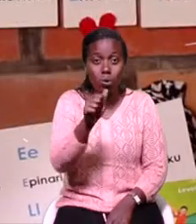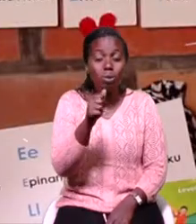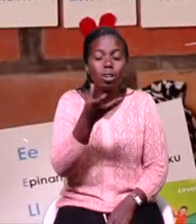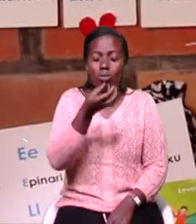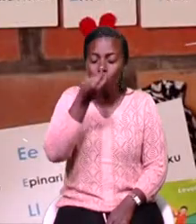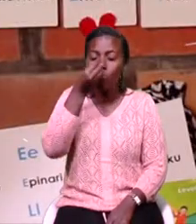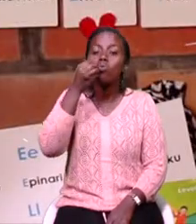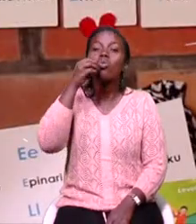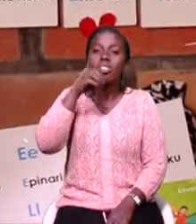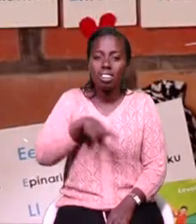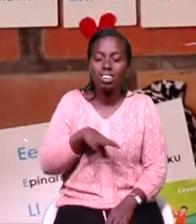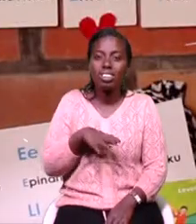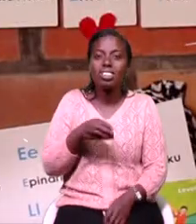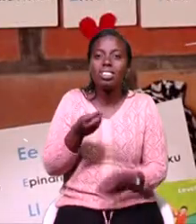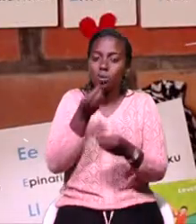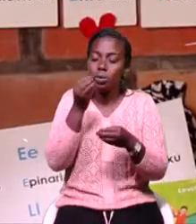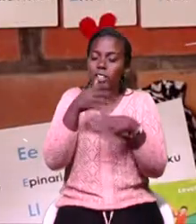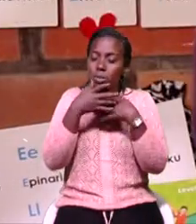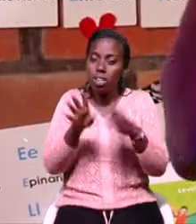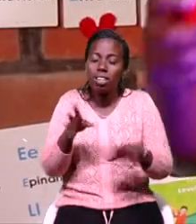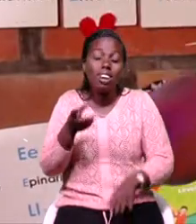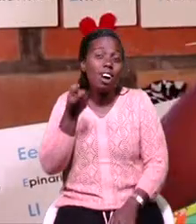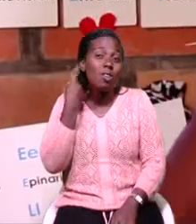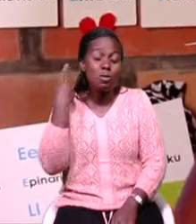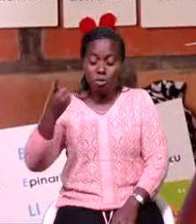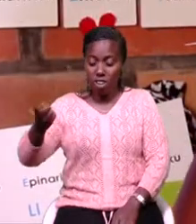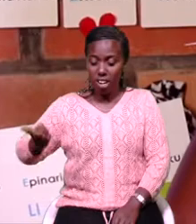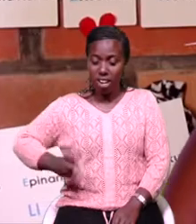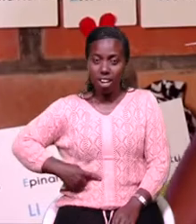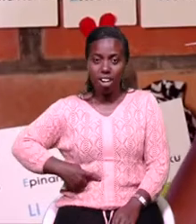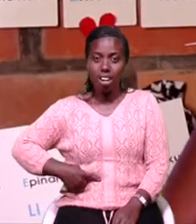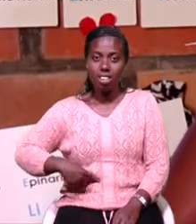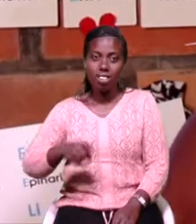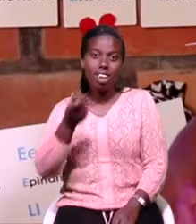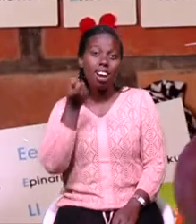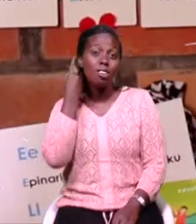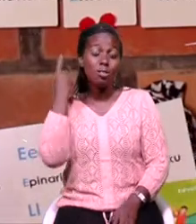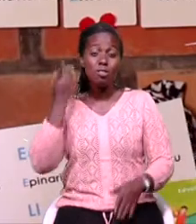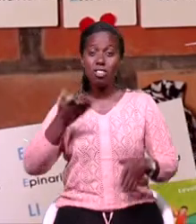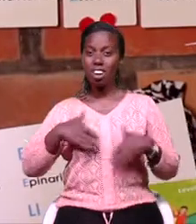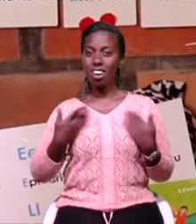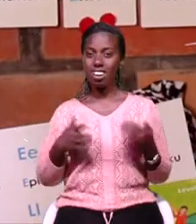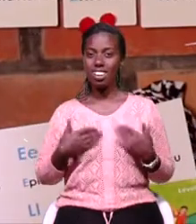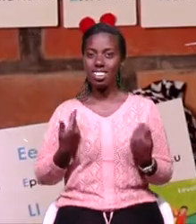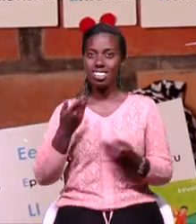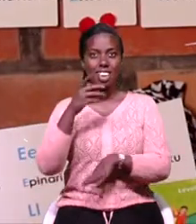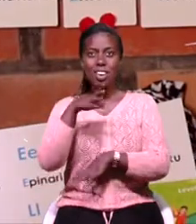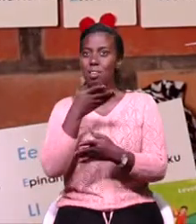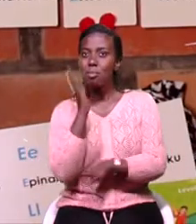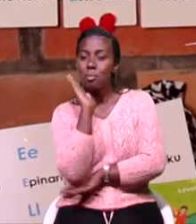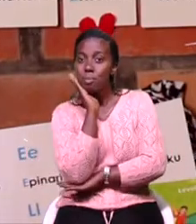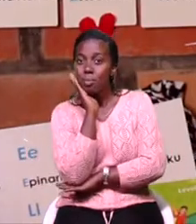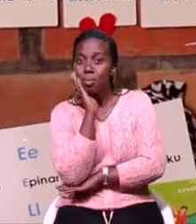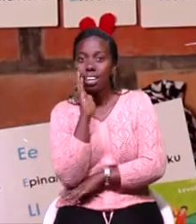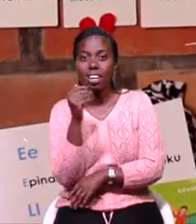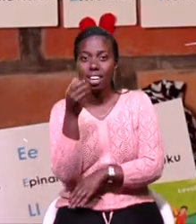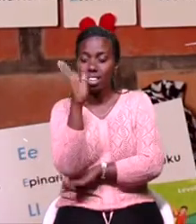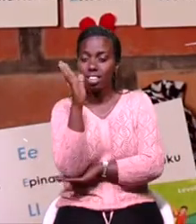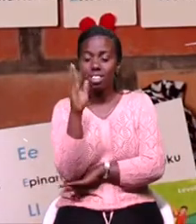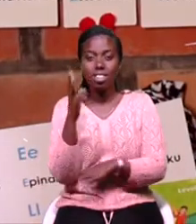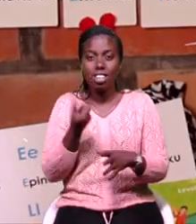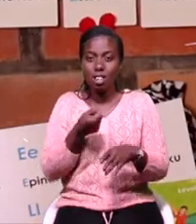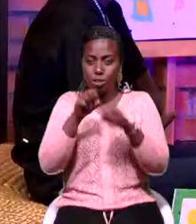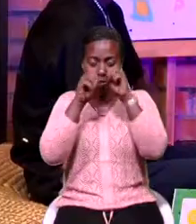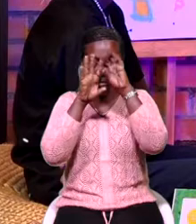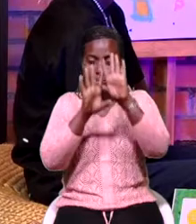akarya. Yamara kurya akumva arahaze, akumva aranezerewe. Mbega igiti cyagiraga ubuntu, mbega igiti